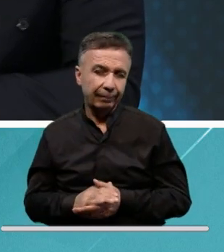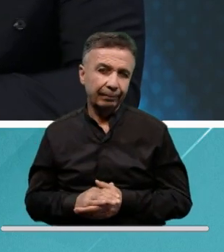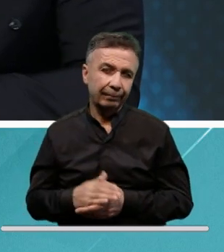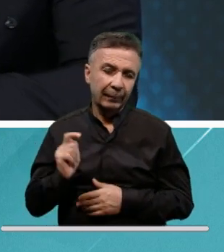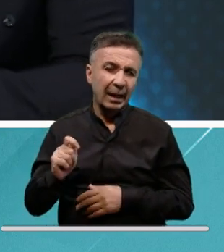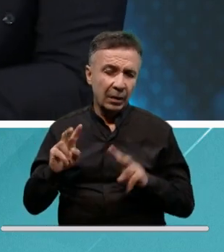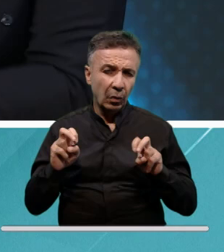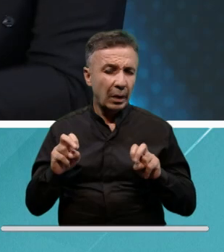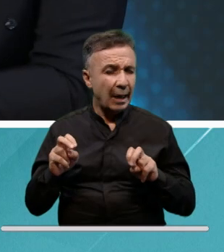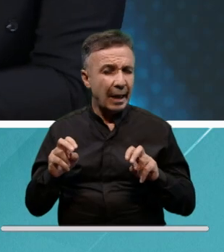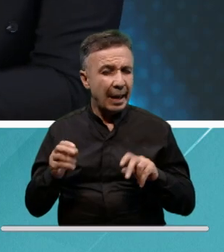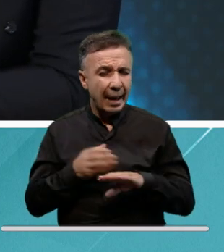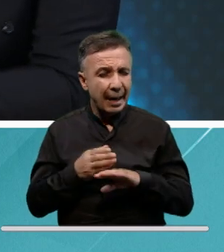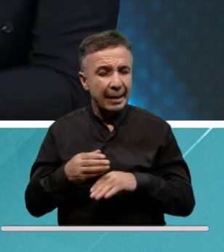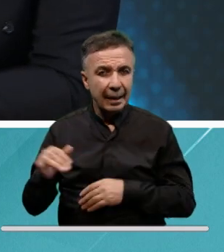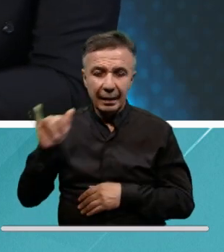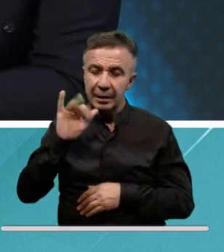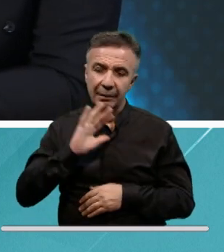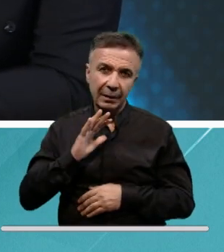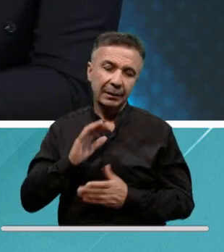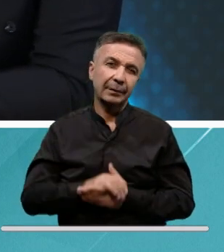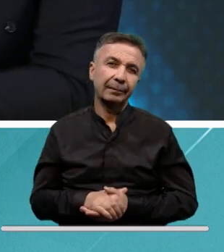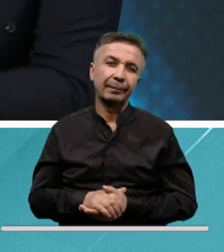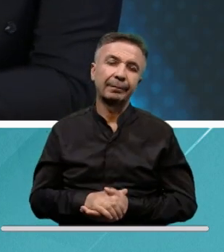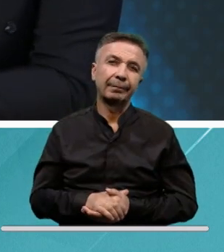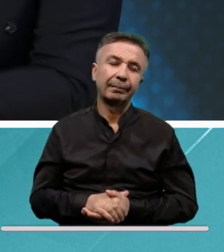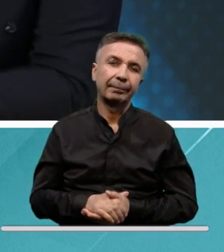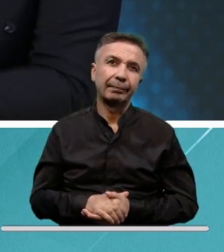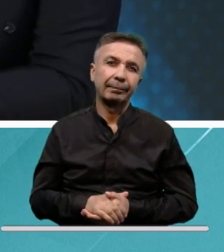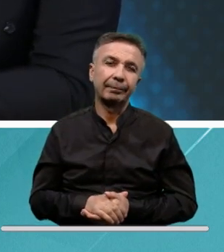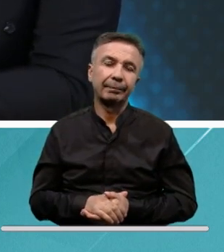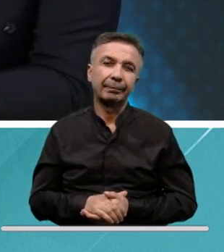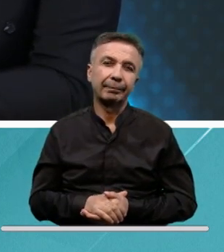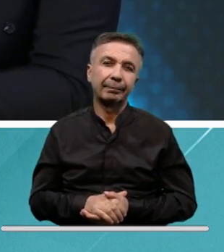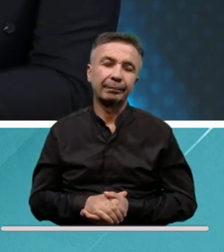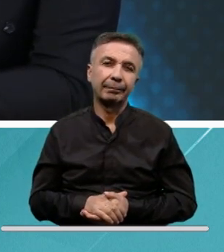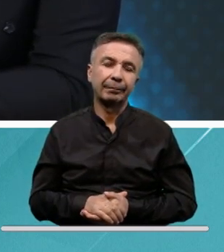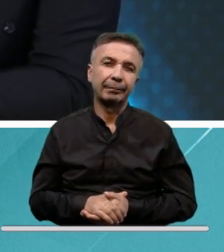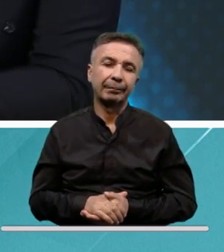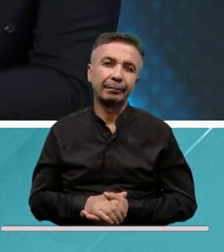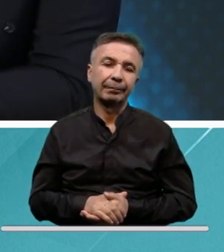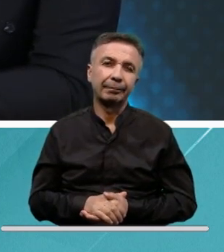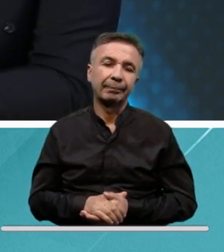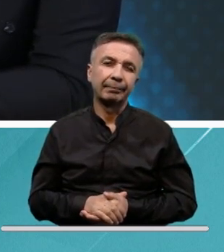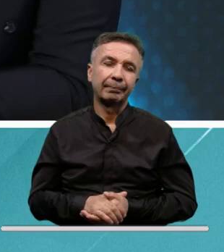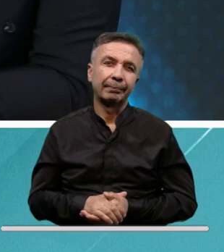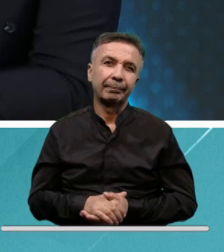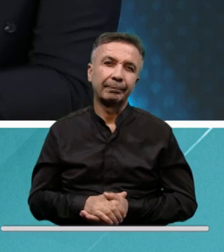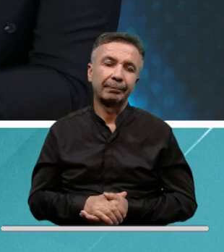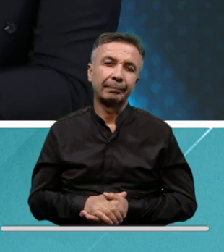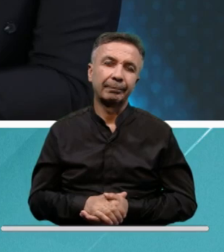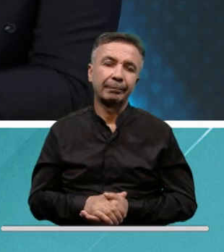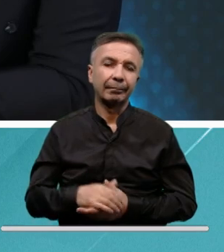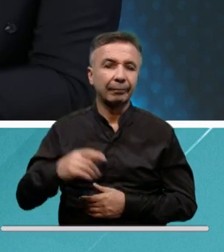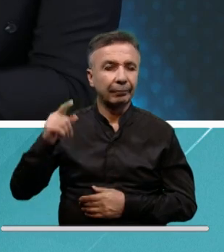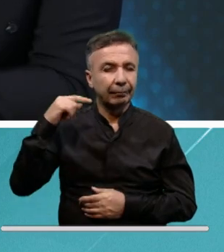neden içki vardır sorusunun cevabını Eee vermemiz gibi olur yani işte sarhoş edici bir